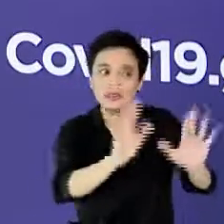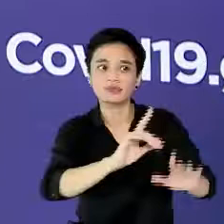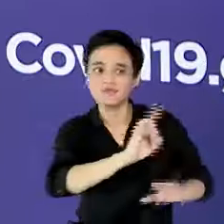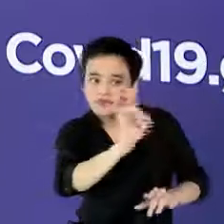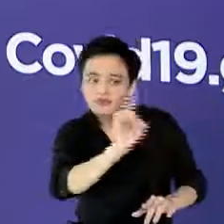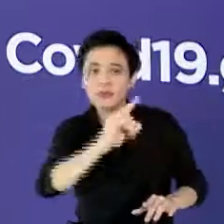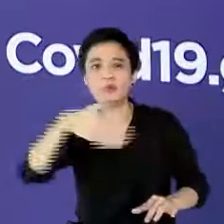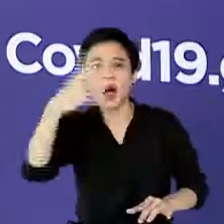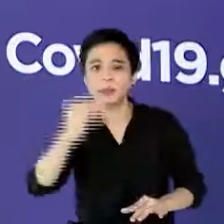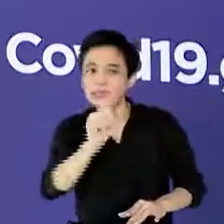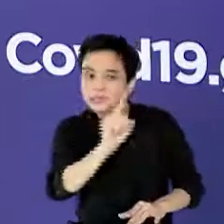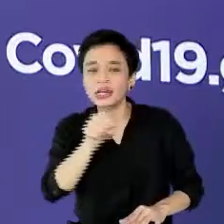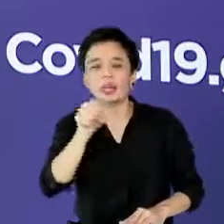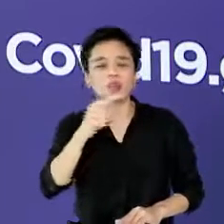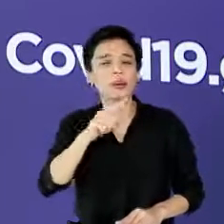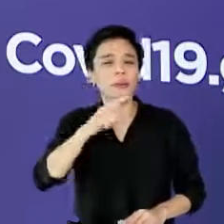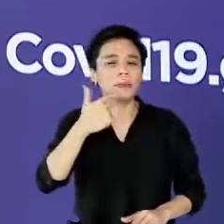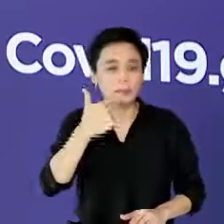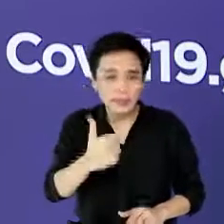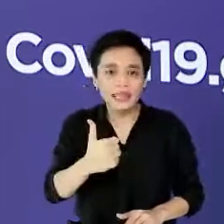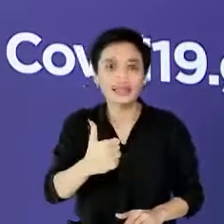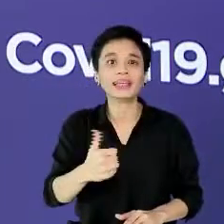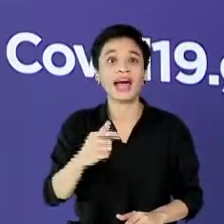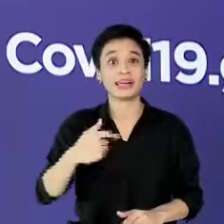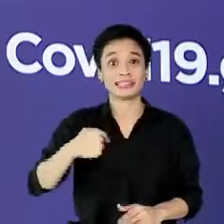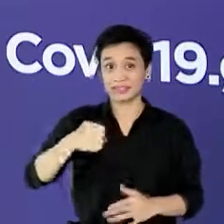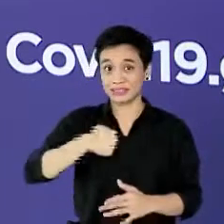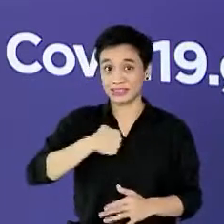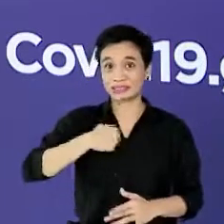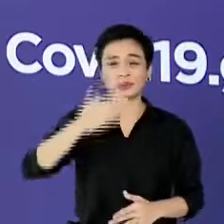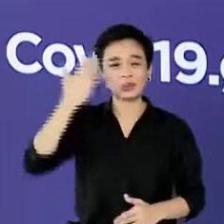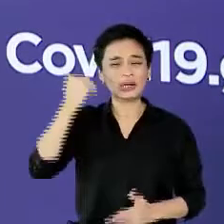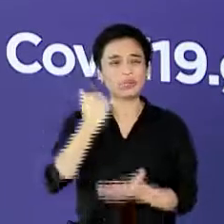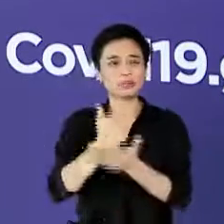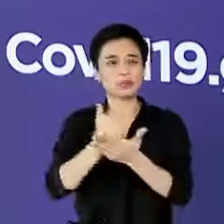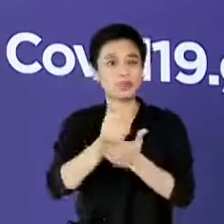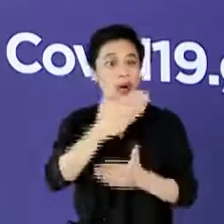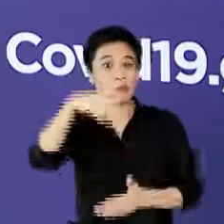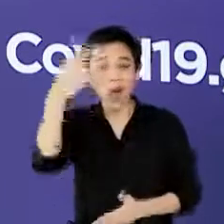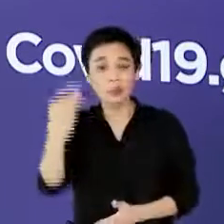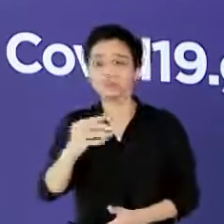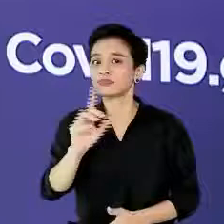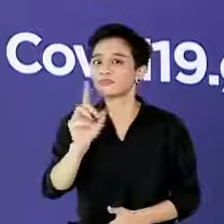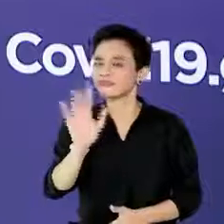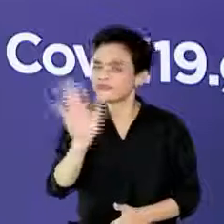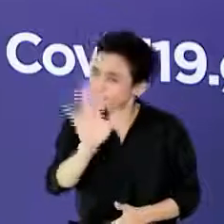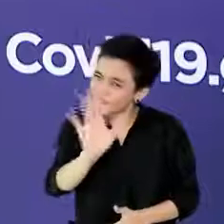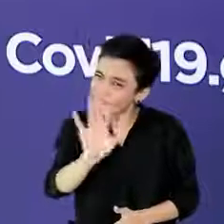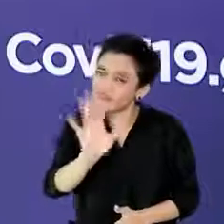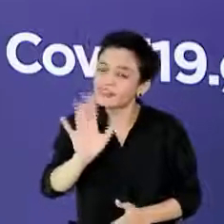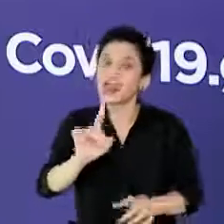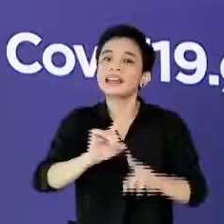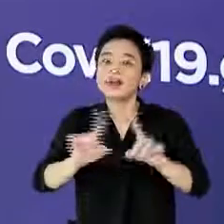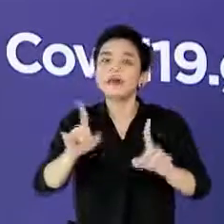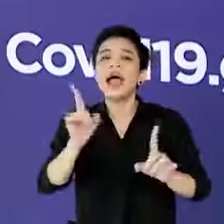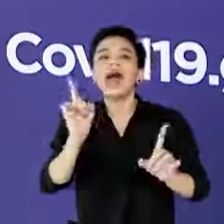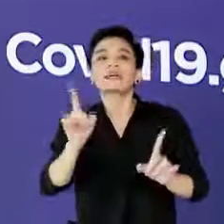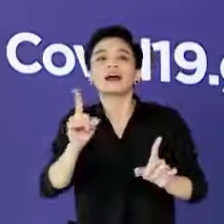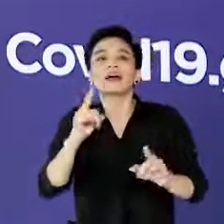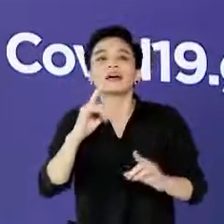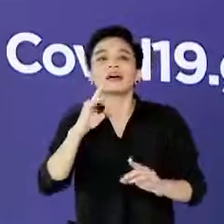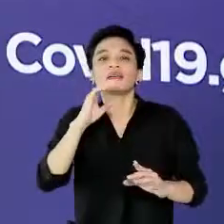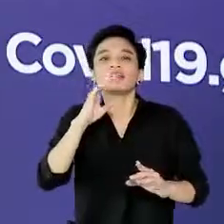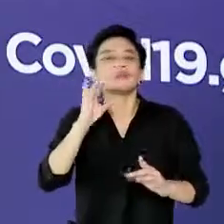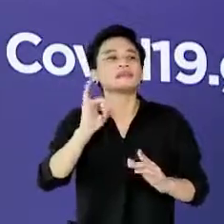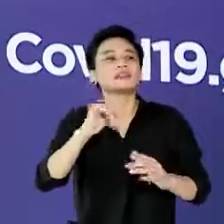kemarin sudah mencoba untuk mengendalikan melalui pengendalian eh mudik tetapi agak sedikit lalai pada